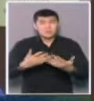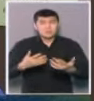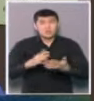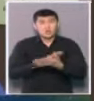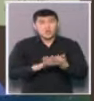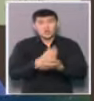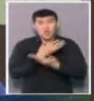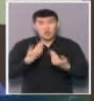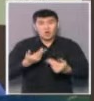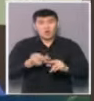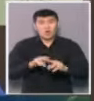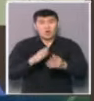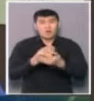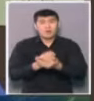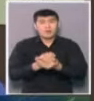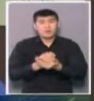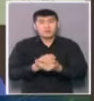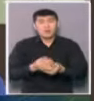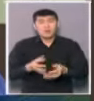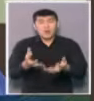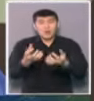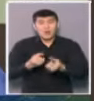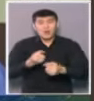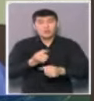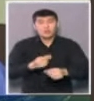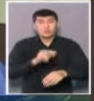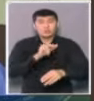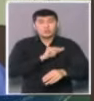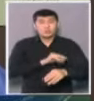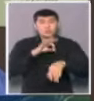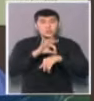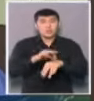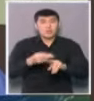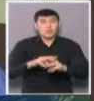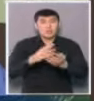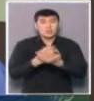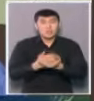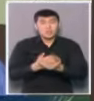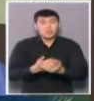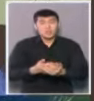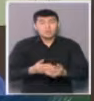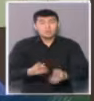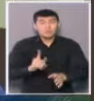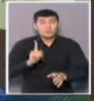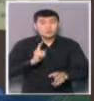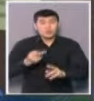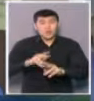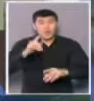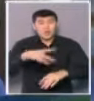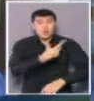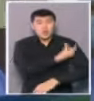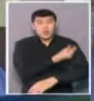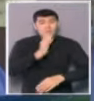болған жоқ. Сабыр 10-15 минутте отырып та алғаннан кейін жұмысымызға кірісіп кетті. Енді бүгін екінші этабына келіп тұрмыз. Алла қаласа